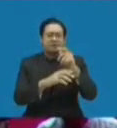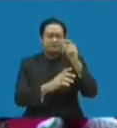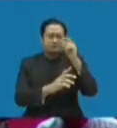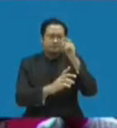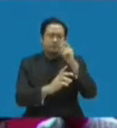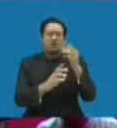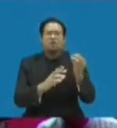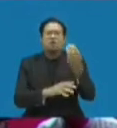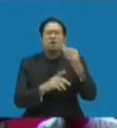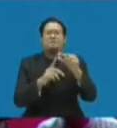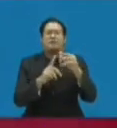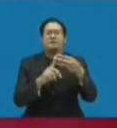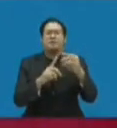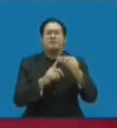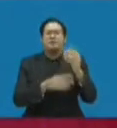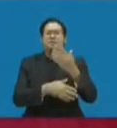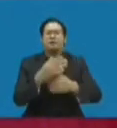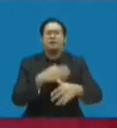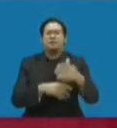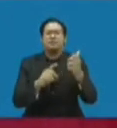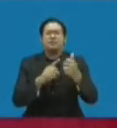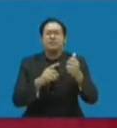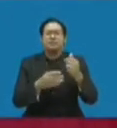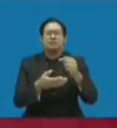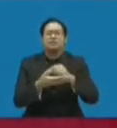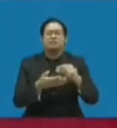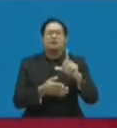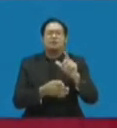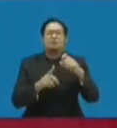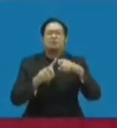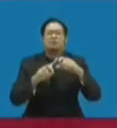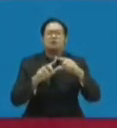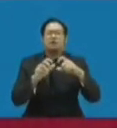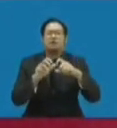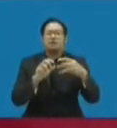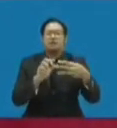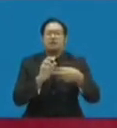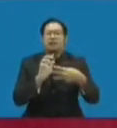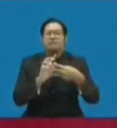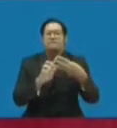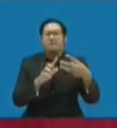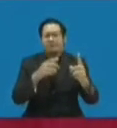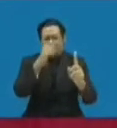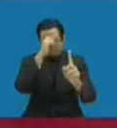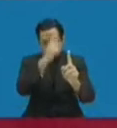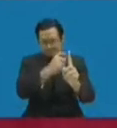16 Lukas enembe sip MH beserta ibu